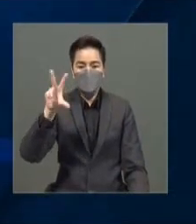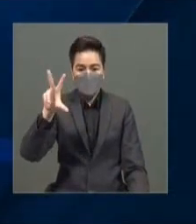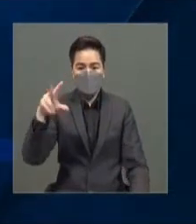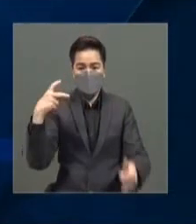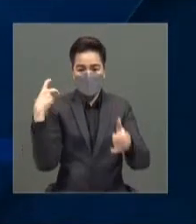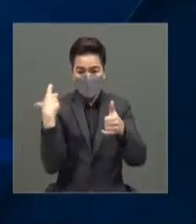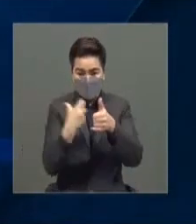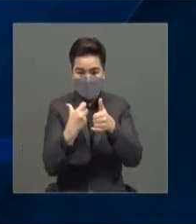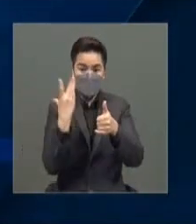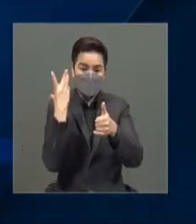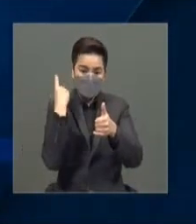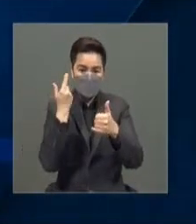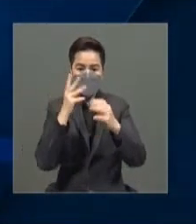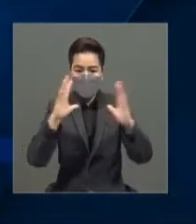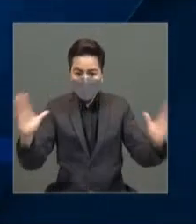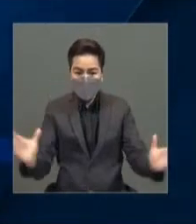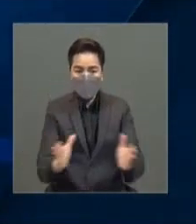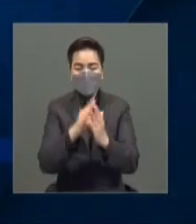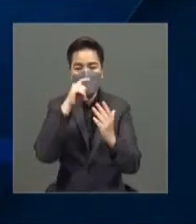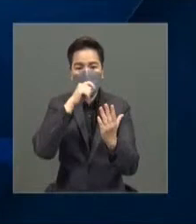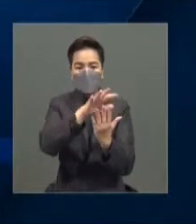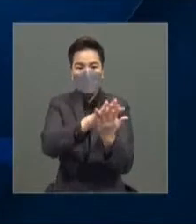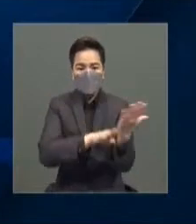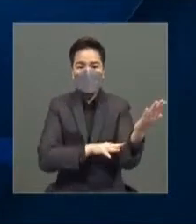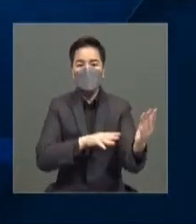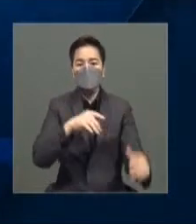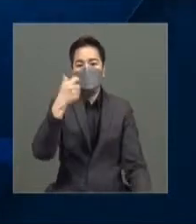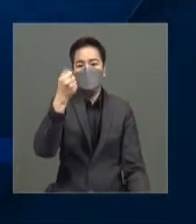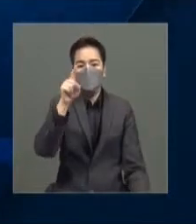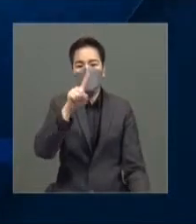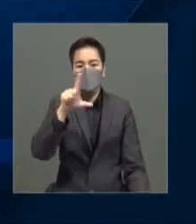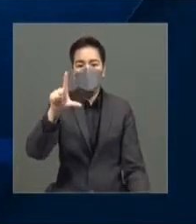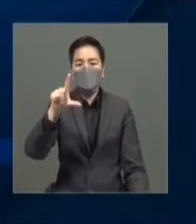269,653 รายยอดรวมนะคะเป็น